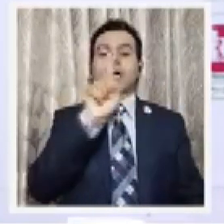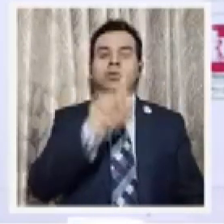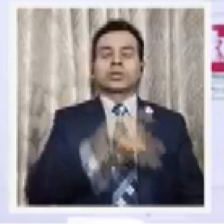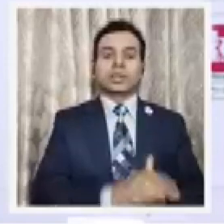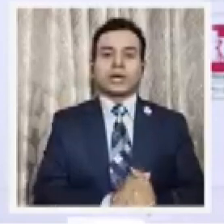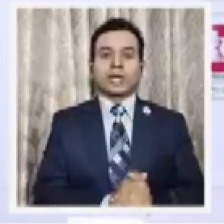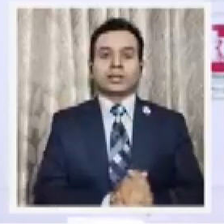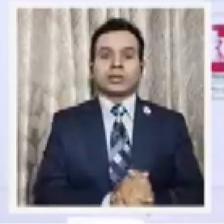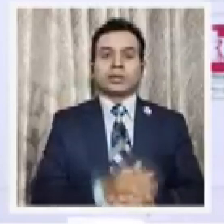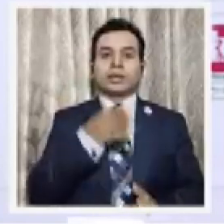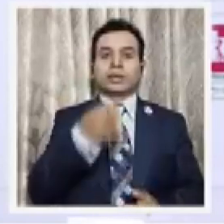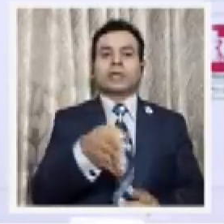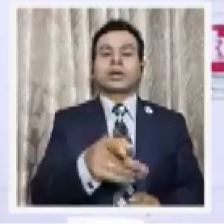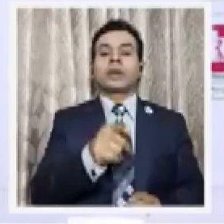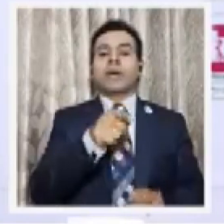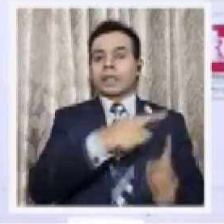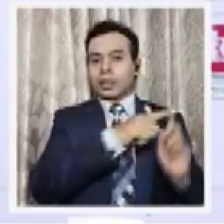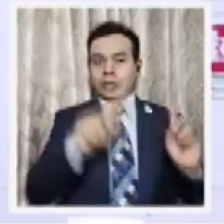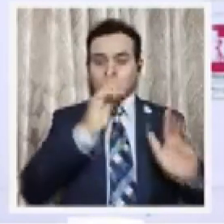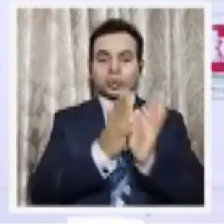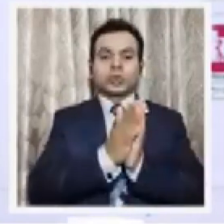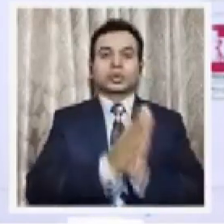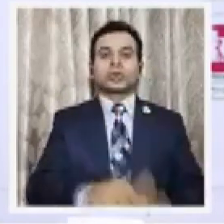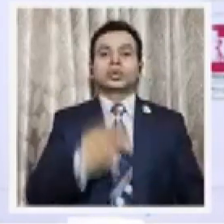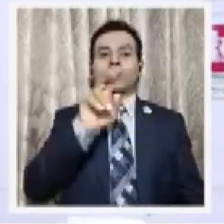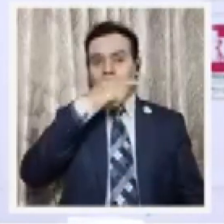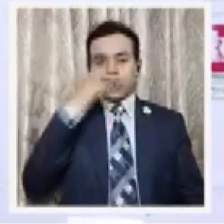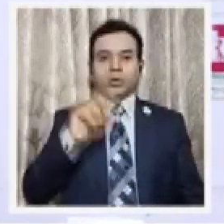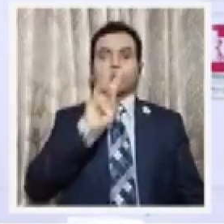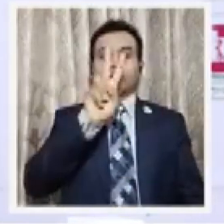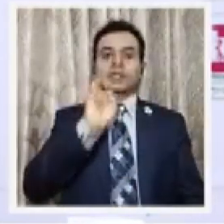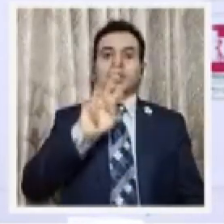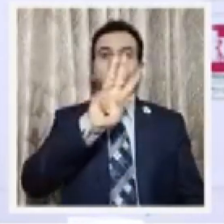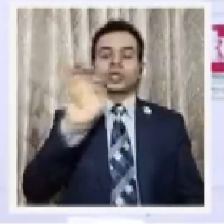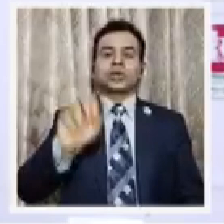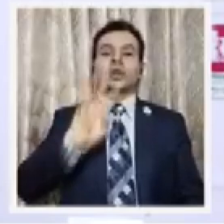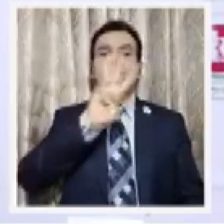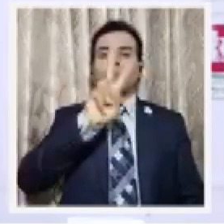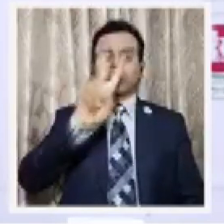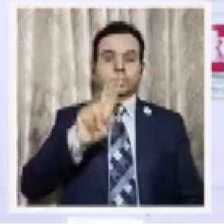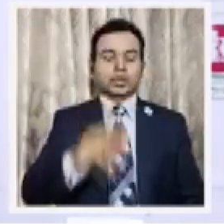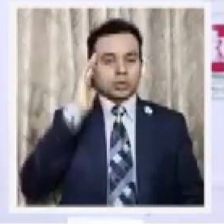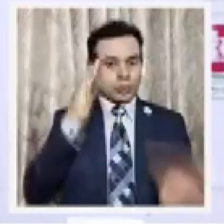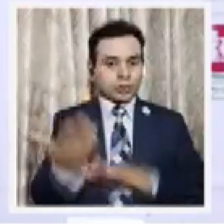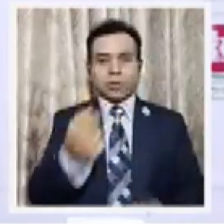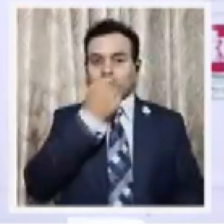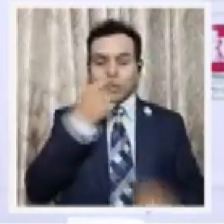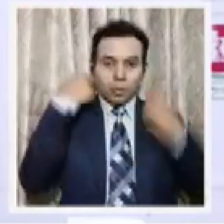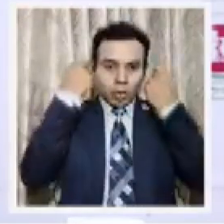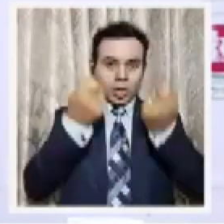24 ঘন্টায় মৃত্যুবরণ করেছেন পুরুষ 26 জন, নারী 11 জন। এ পর্যন্ত পুরুষ মৃত্যুবরণ